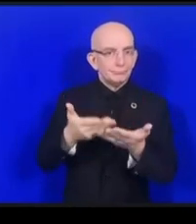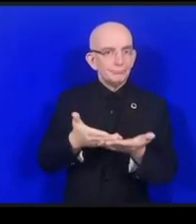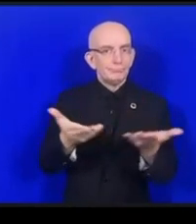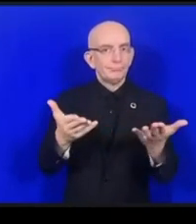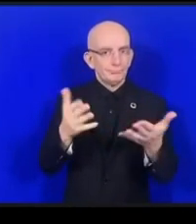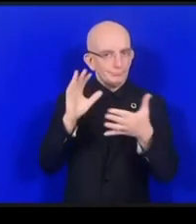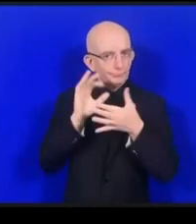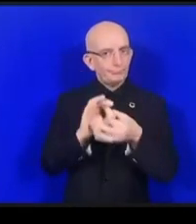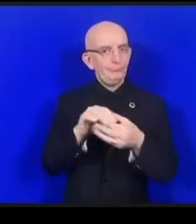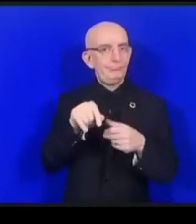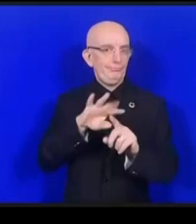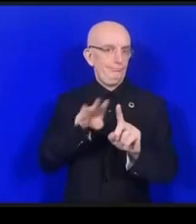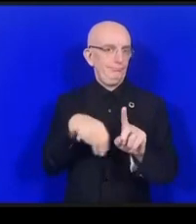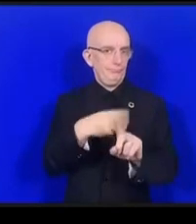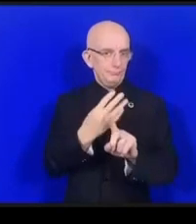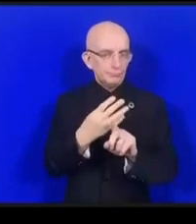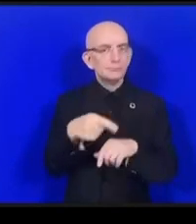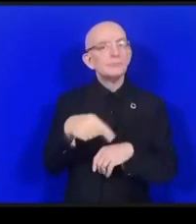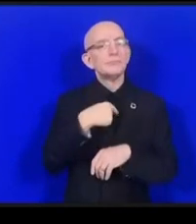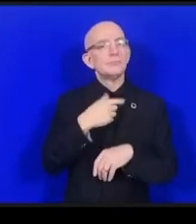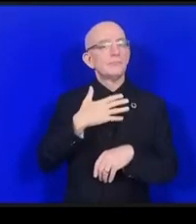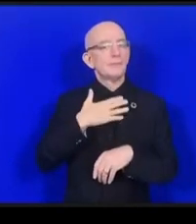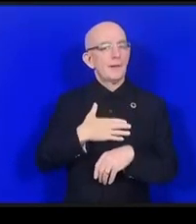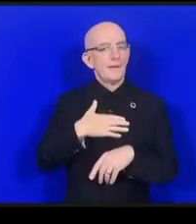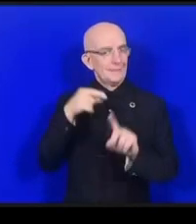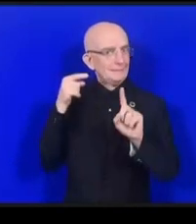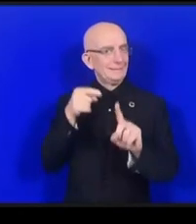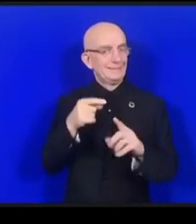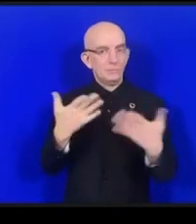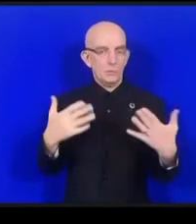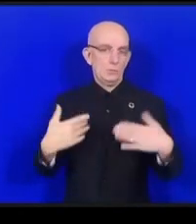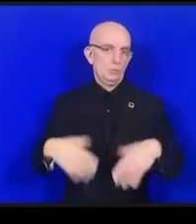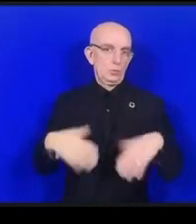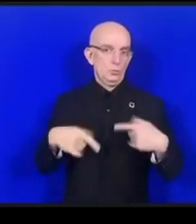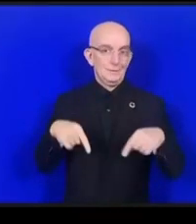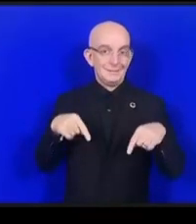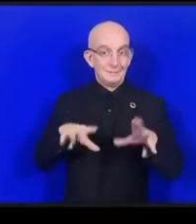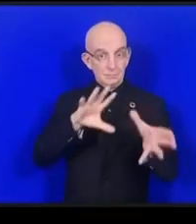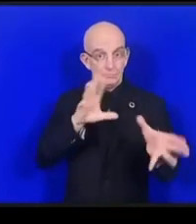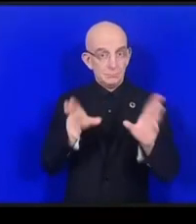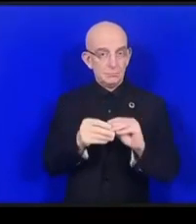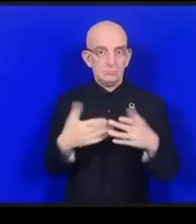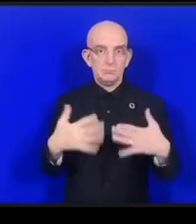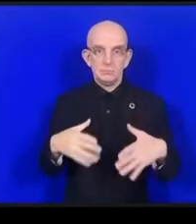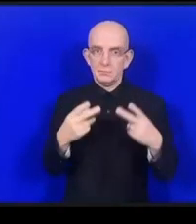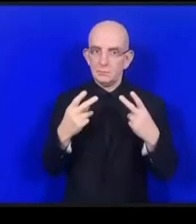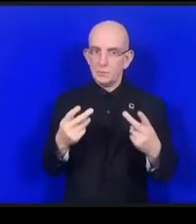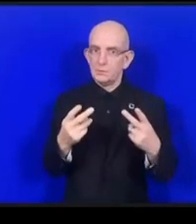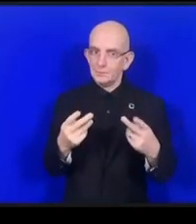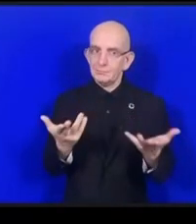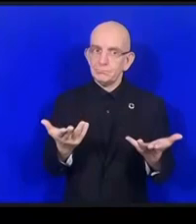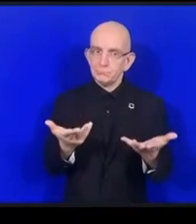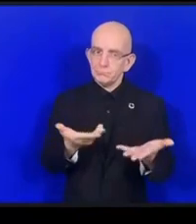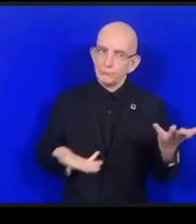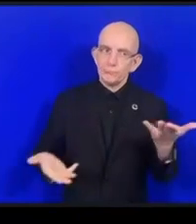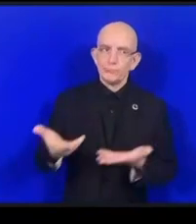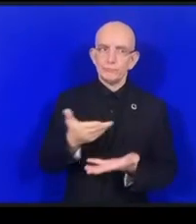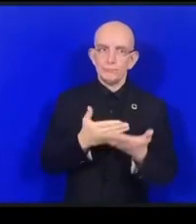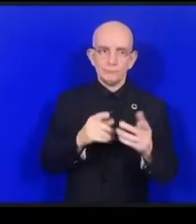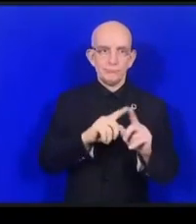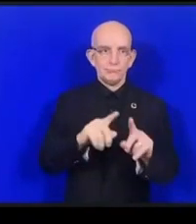подчеркнуть важность концепции открытости ведь Существует множество примеров из